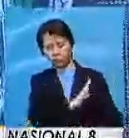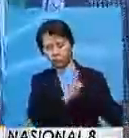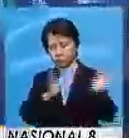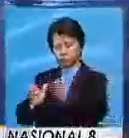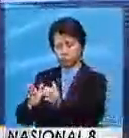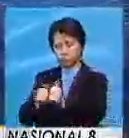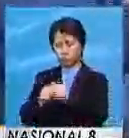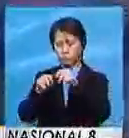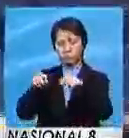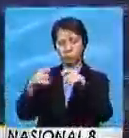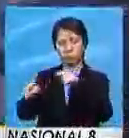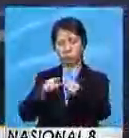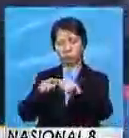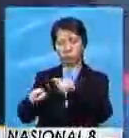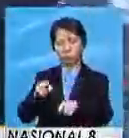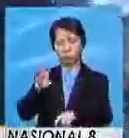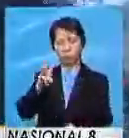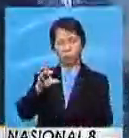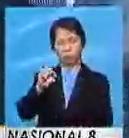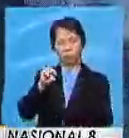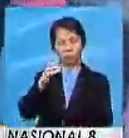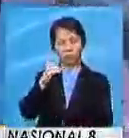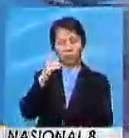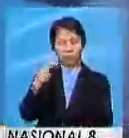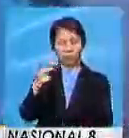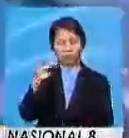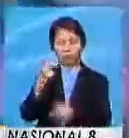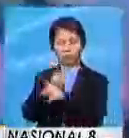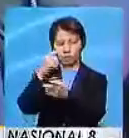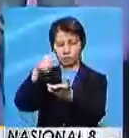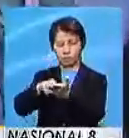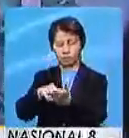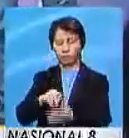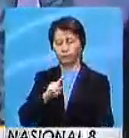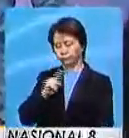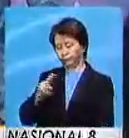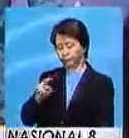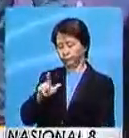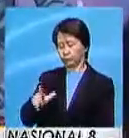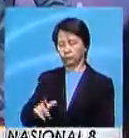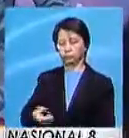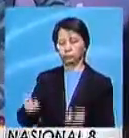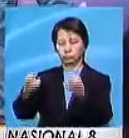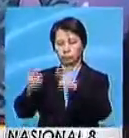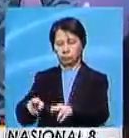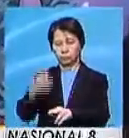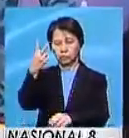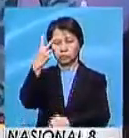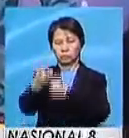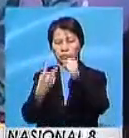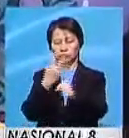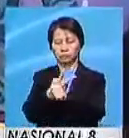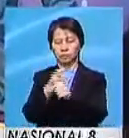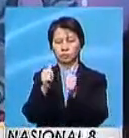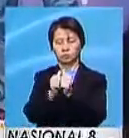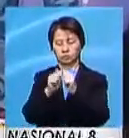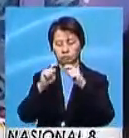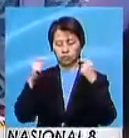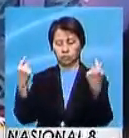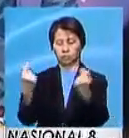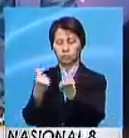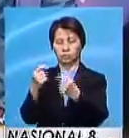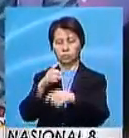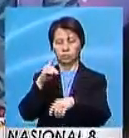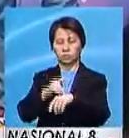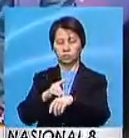dengan beraksi dalam saingan WSBK musim ini. Zul Fahmi yang mengikat kontrak selama 2 tahun bersama pasukan